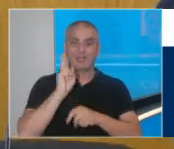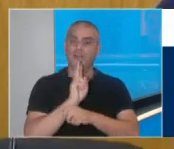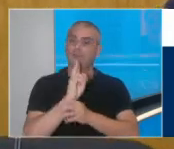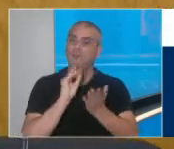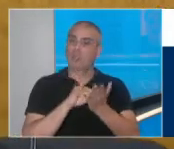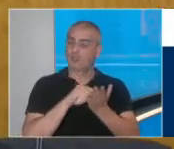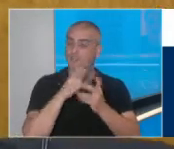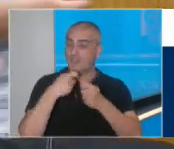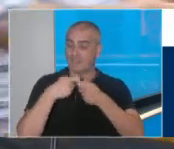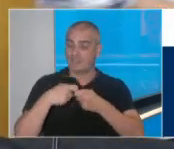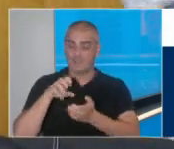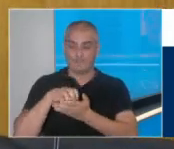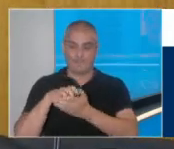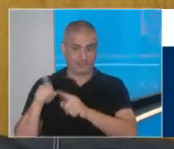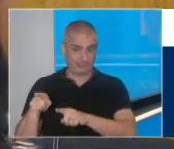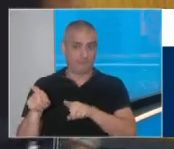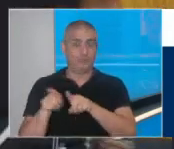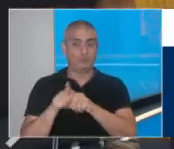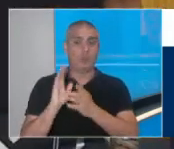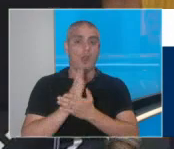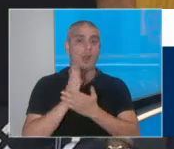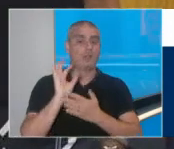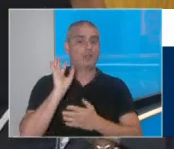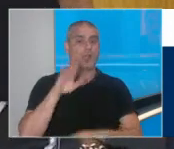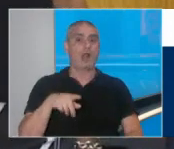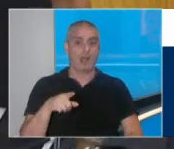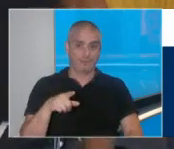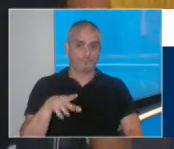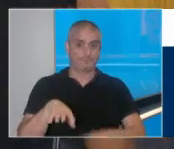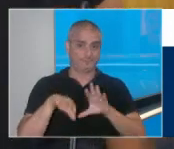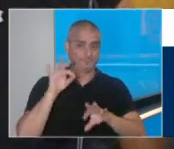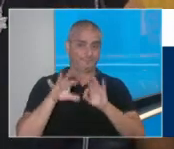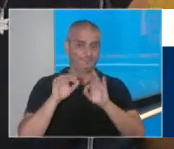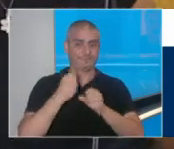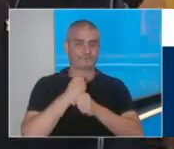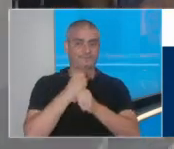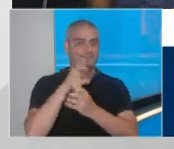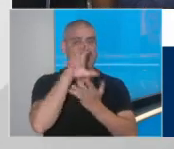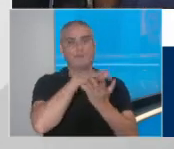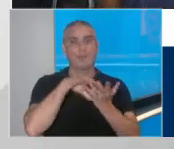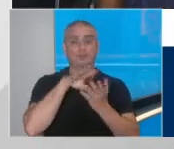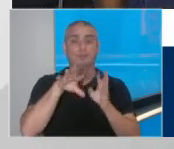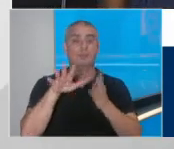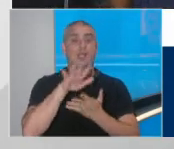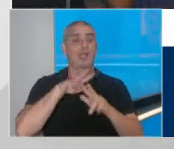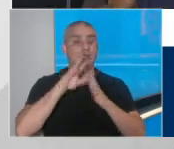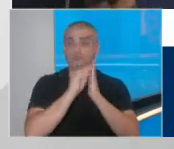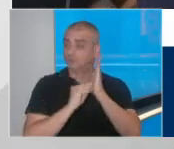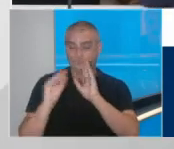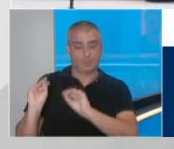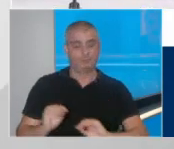השריונים מחברי המרכז, כמו ההחלטה על בחירת נציגי המחוזות לרשימה,